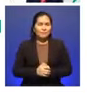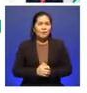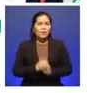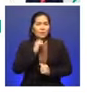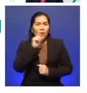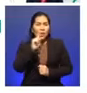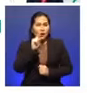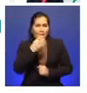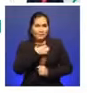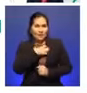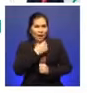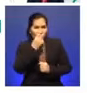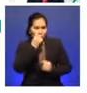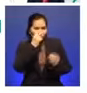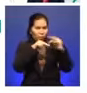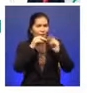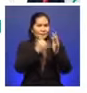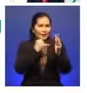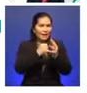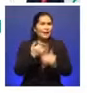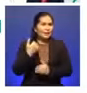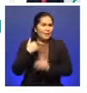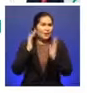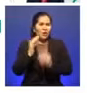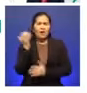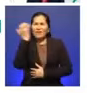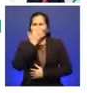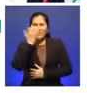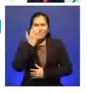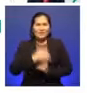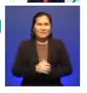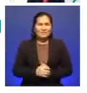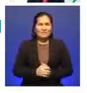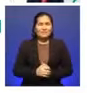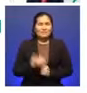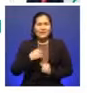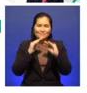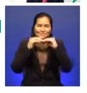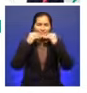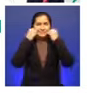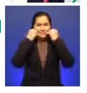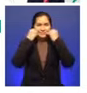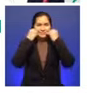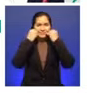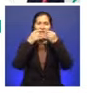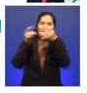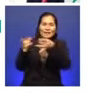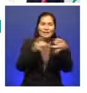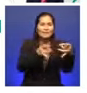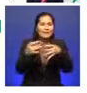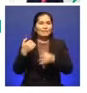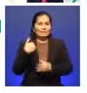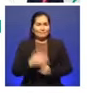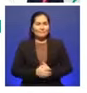ต่อการตรวจคราบสีเราได้ยินเสียงหัวเราะเราได้เห็นรอยยิ้มการหยอกล้